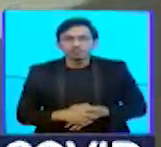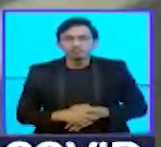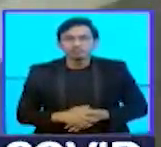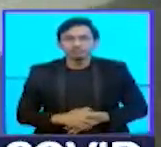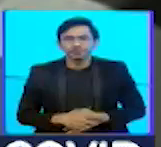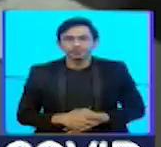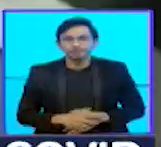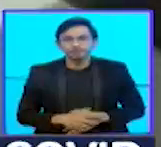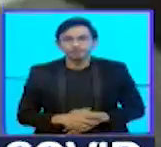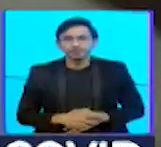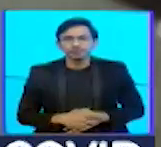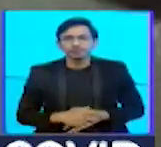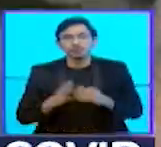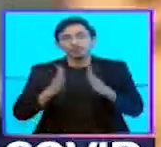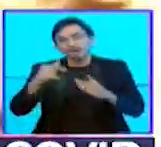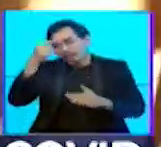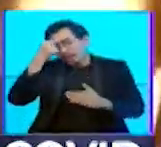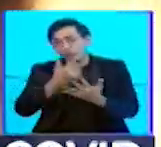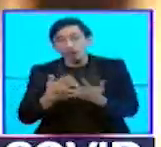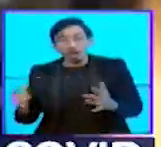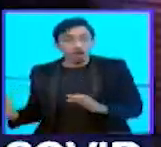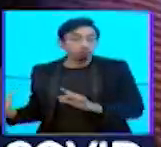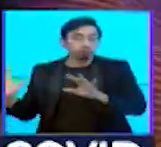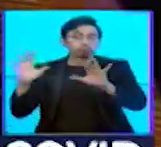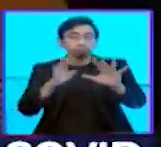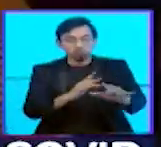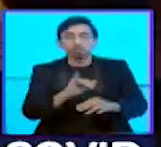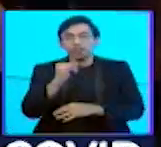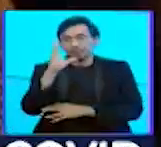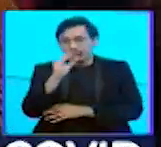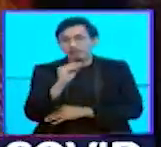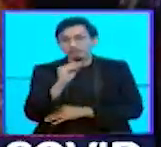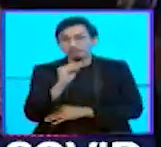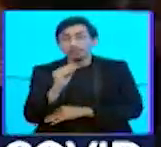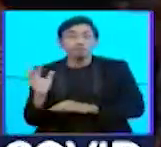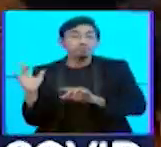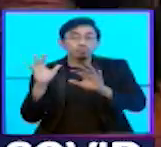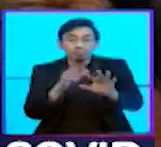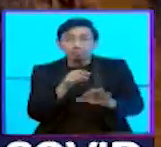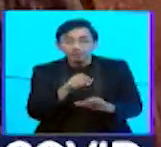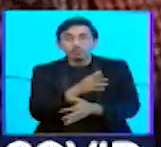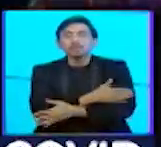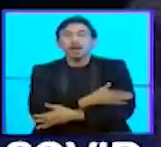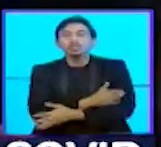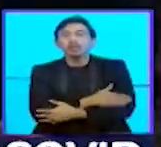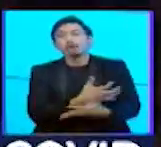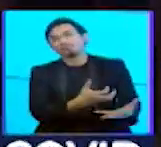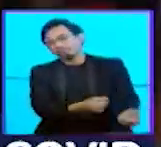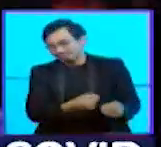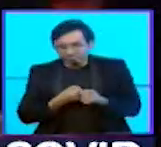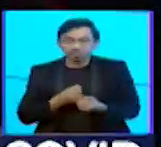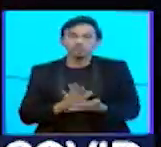Sejumlah warga mendatangi Rumah Sakit Bakti Timah Kamis malam. Puluhan warga mengambil paksa jenazah TM, wanita lanjut usia yang meninggal dunia